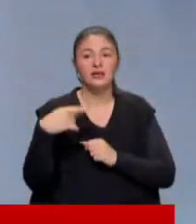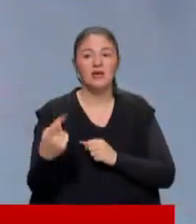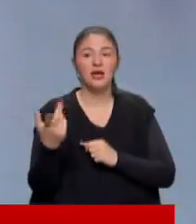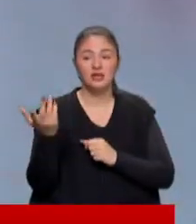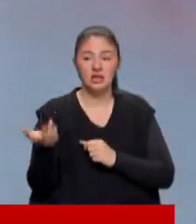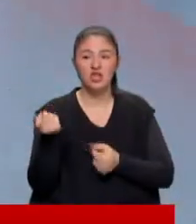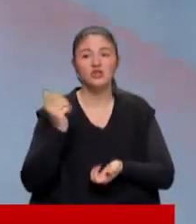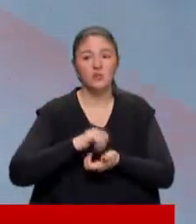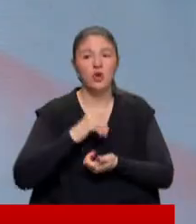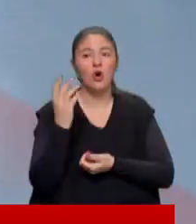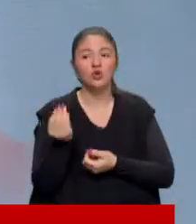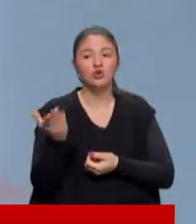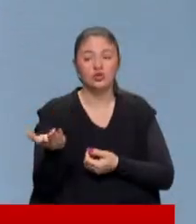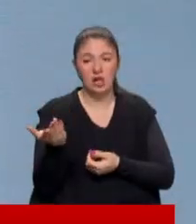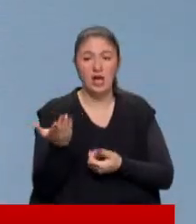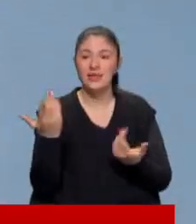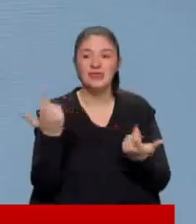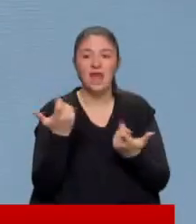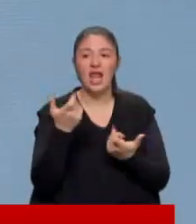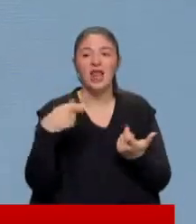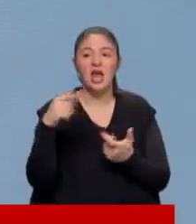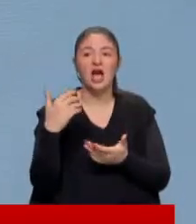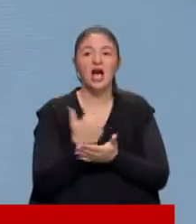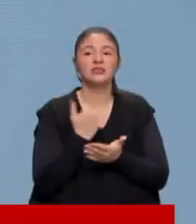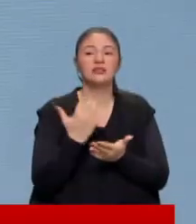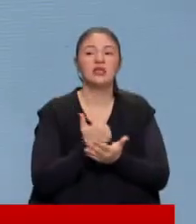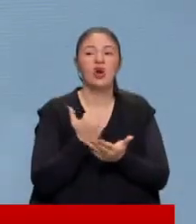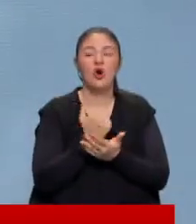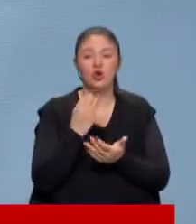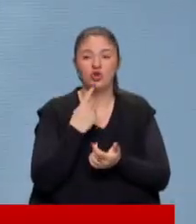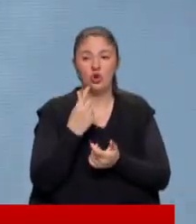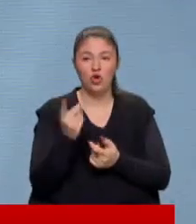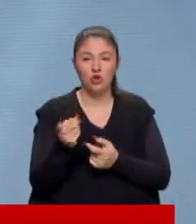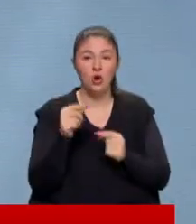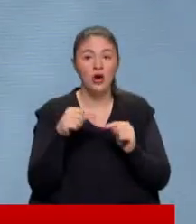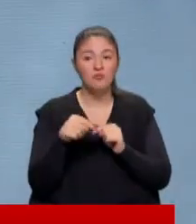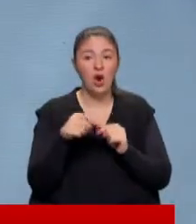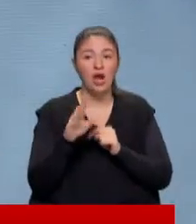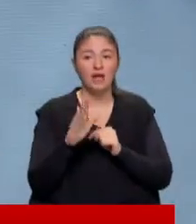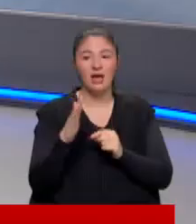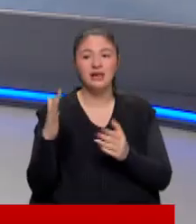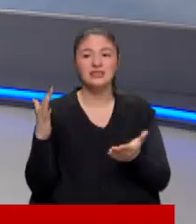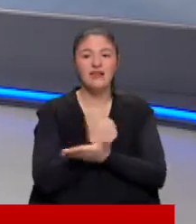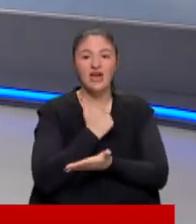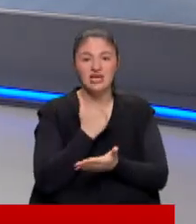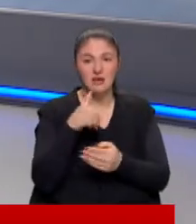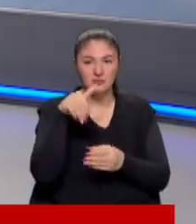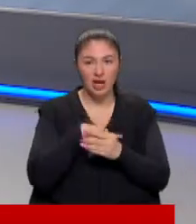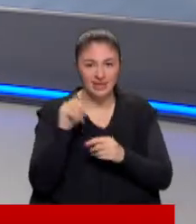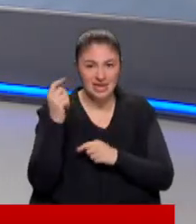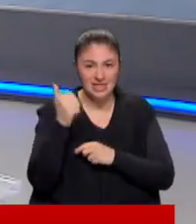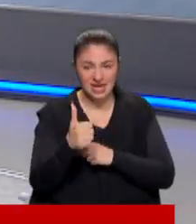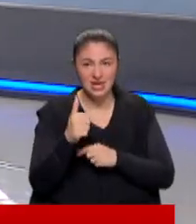ise işbirliği yapılırsa nerelerin kazanılacağını gösteriyordu. Bu arada Zafer Partisi'nin